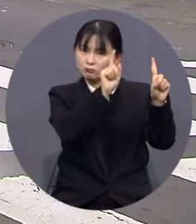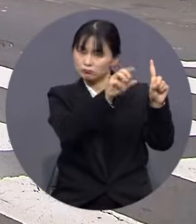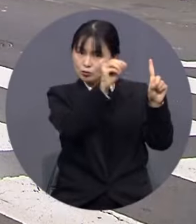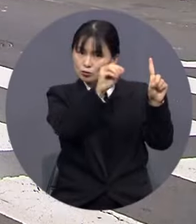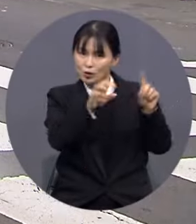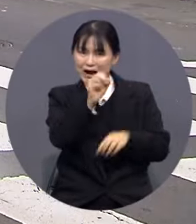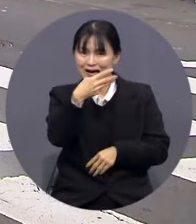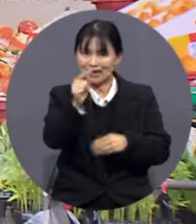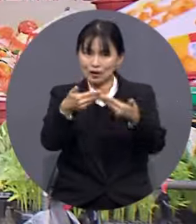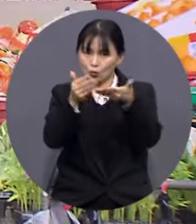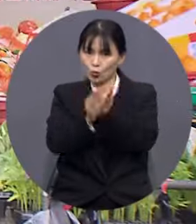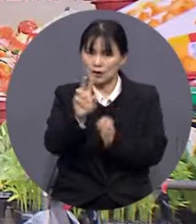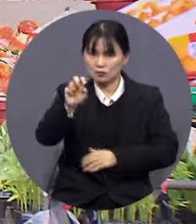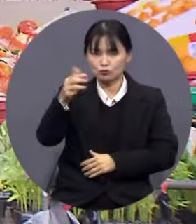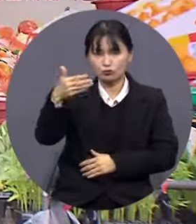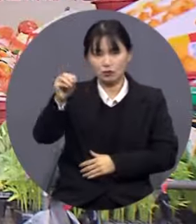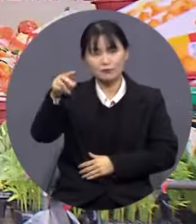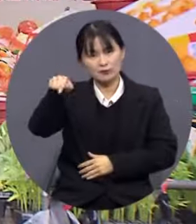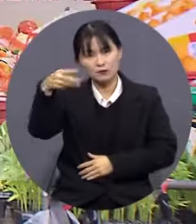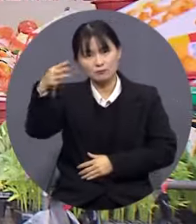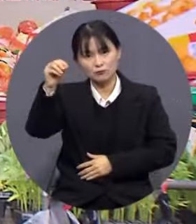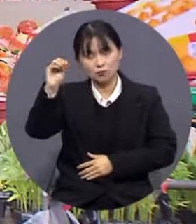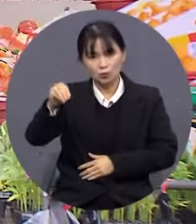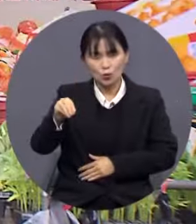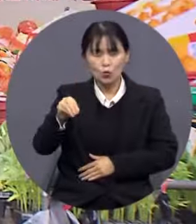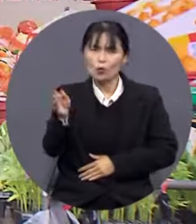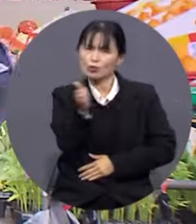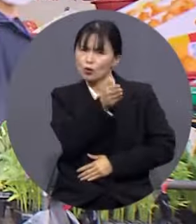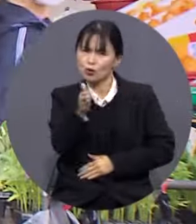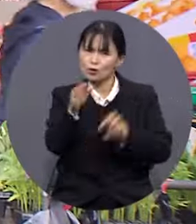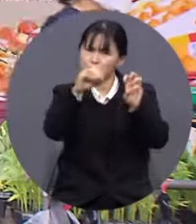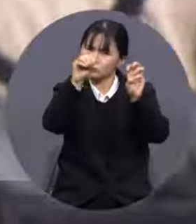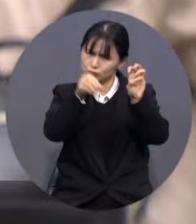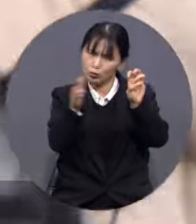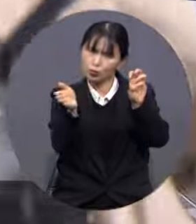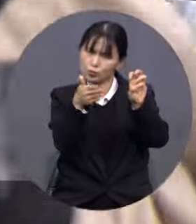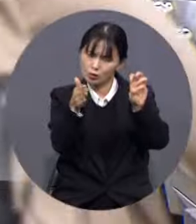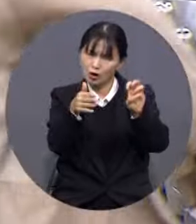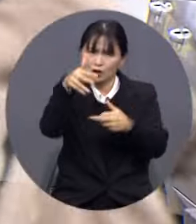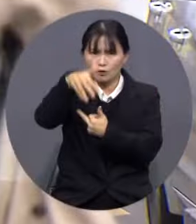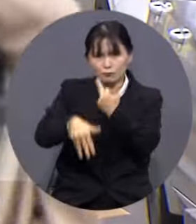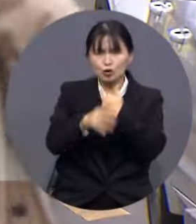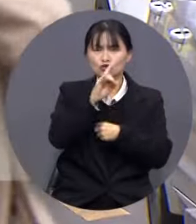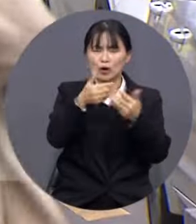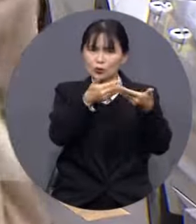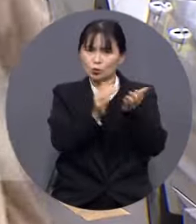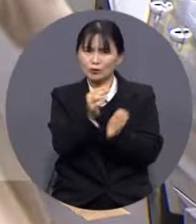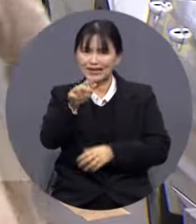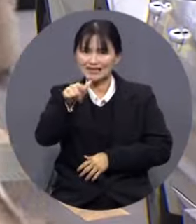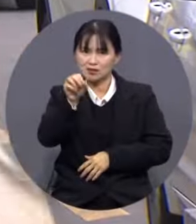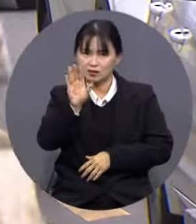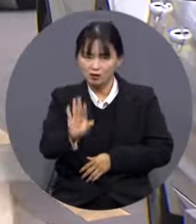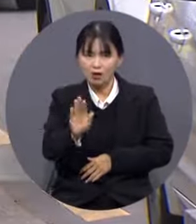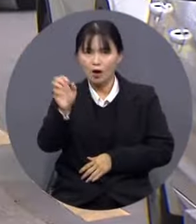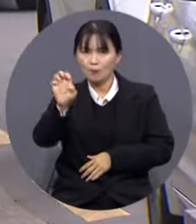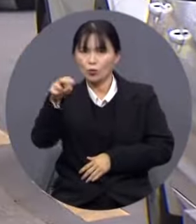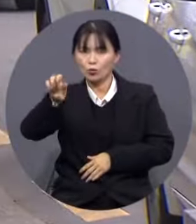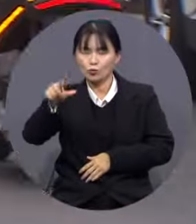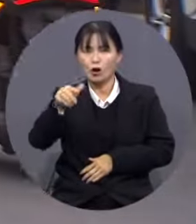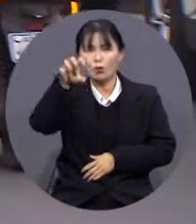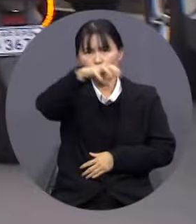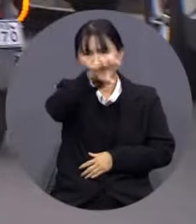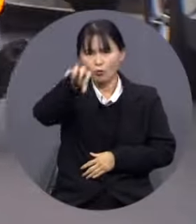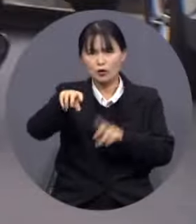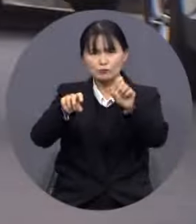아라동이 29.3%로 30% 안팎이었는데 서귀포시 중앙동과 대정읍 표선면은